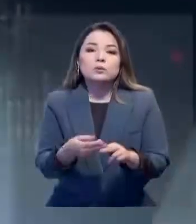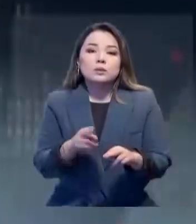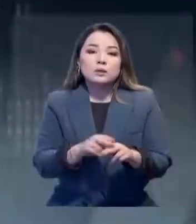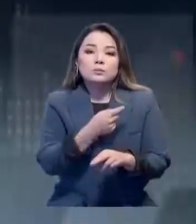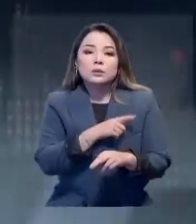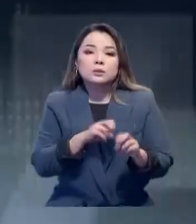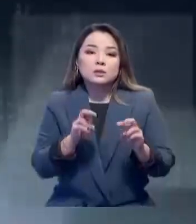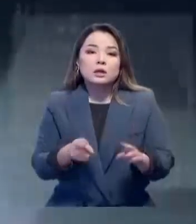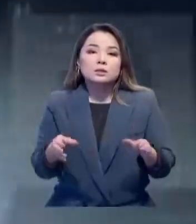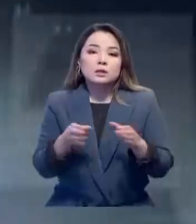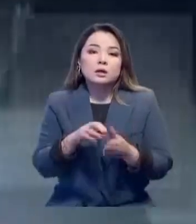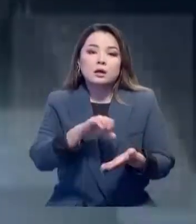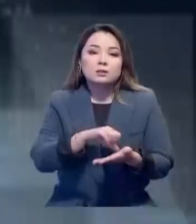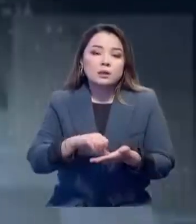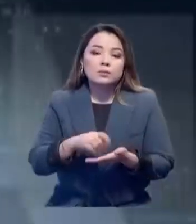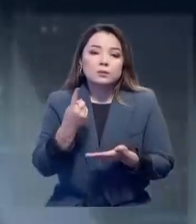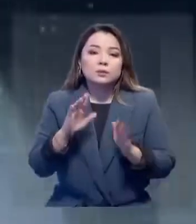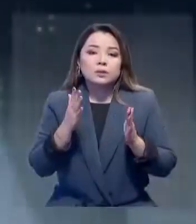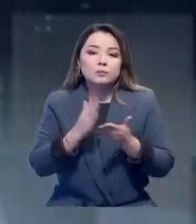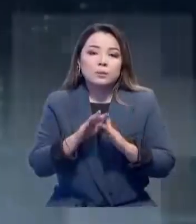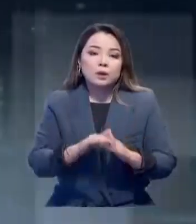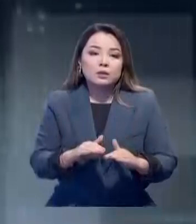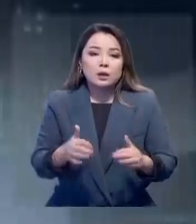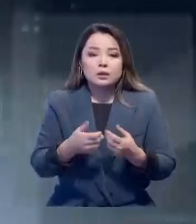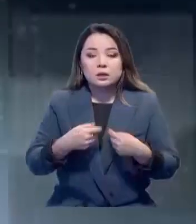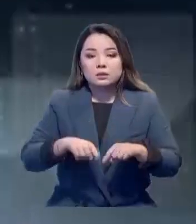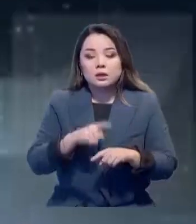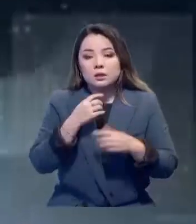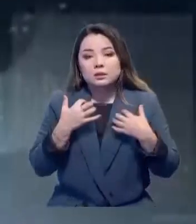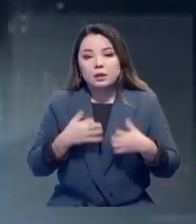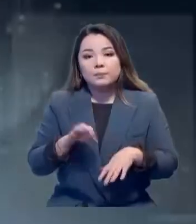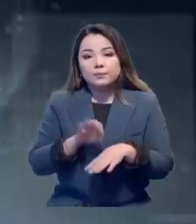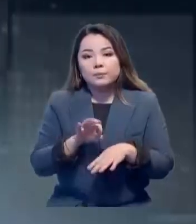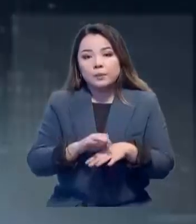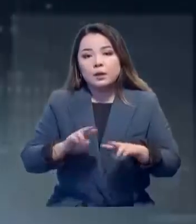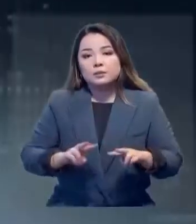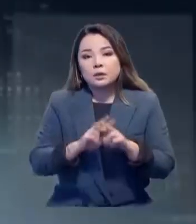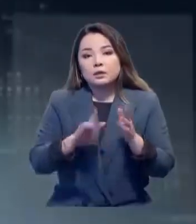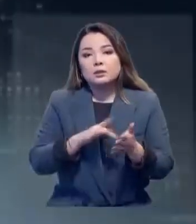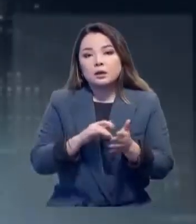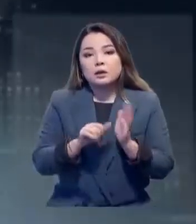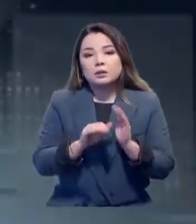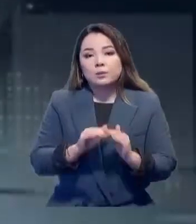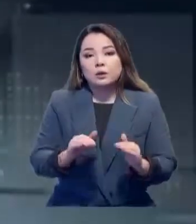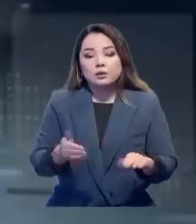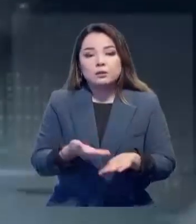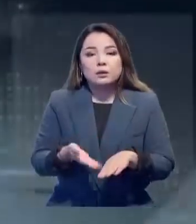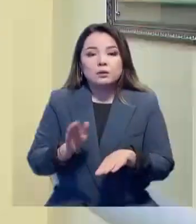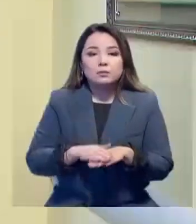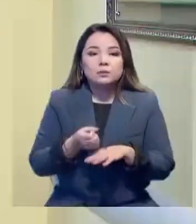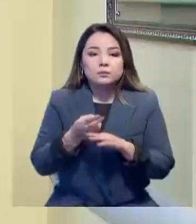Осы медицина саласына қатысты бір жайт: балалар арасында қызылша тарап жатыр. Астанада 6 бала жан сақта бөліміне